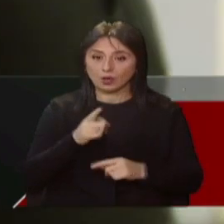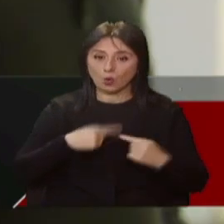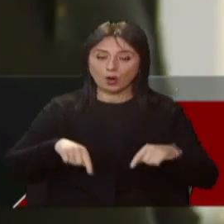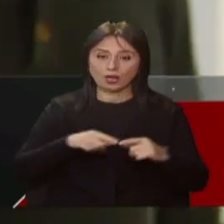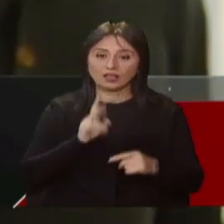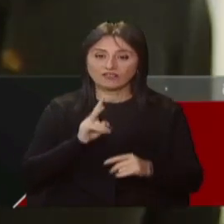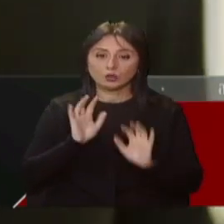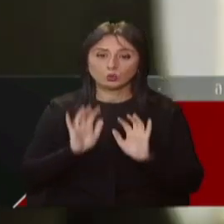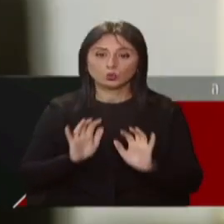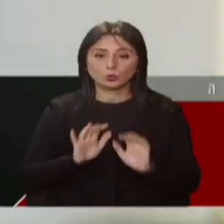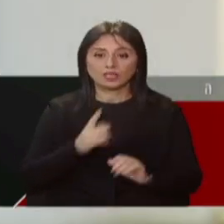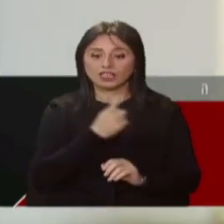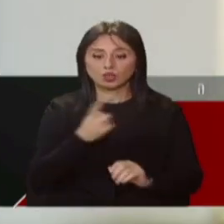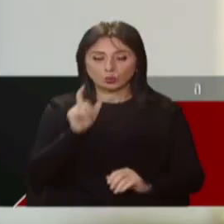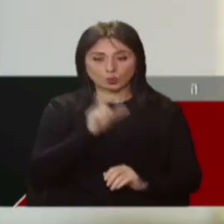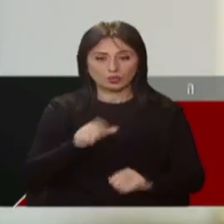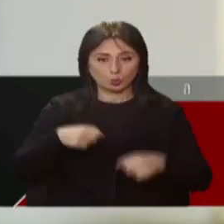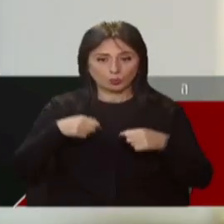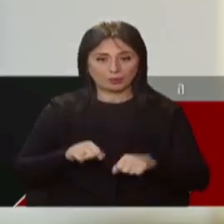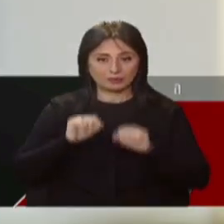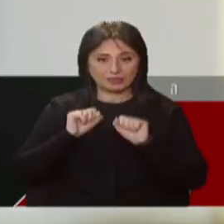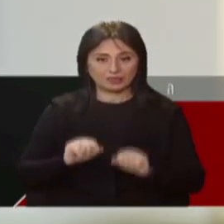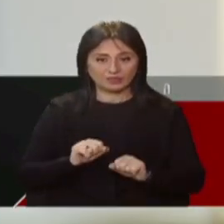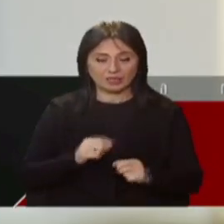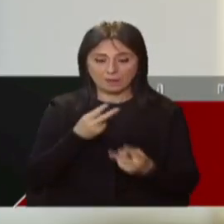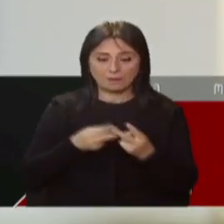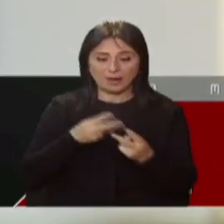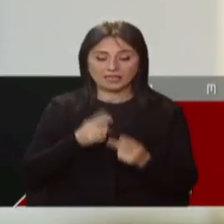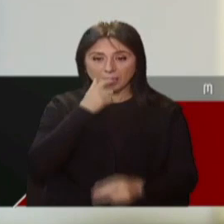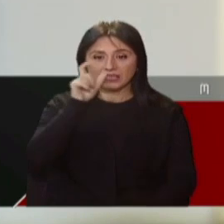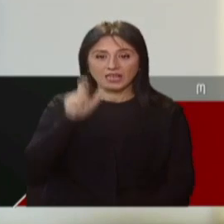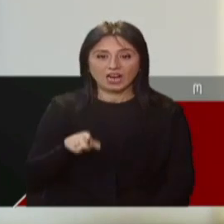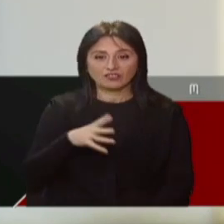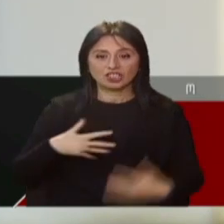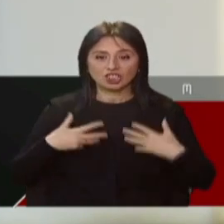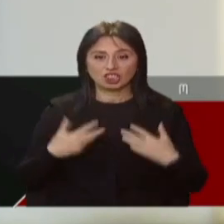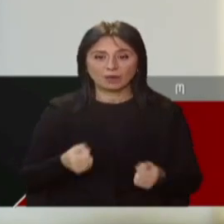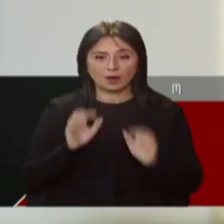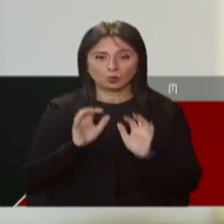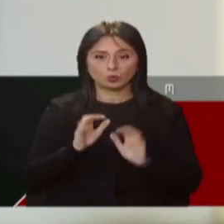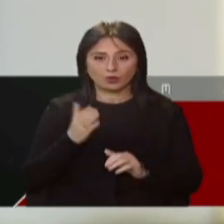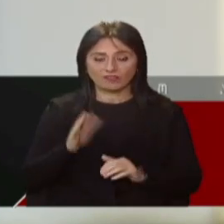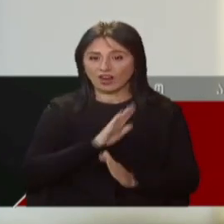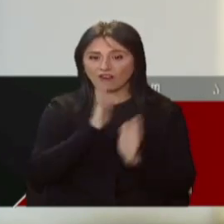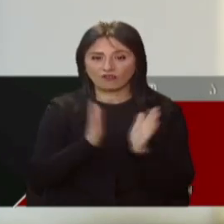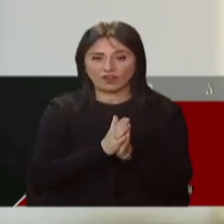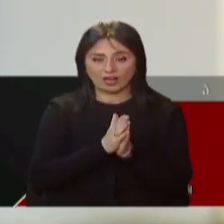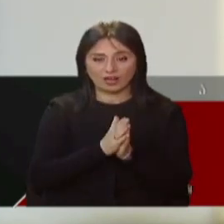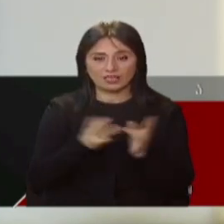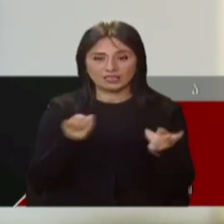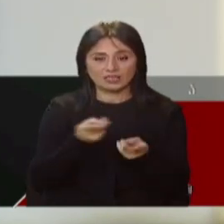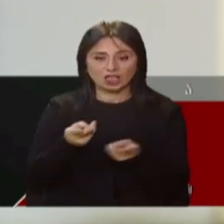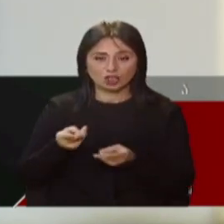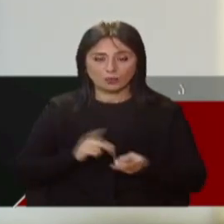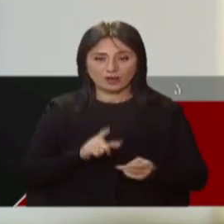organoeps, romlebic uzurul copen, tutul iadame, suplebis dacos. Atimar sa akashulis, ceamtelubis uzurul copa, da, hoela is,